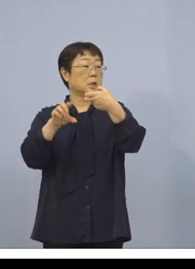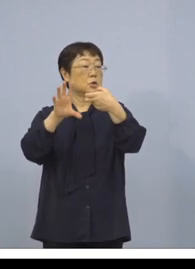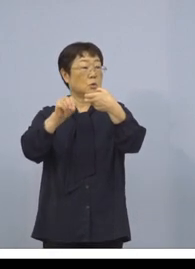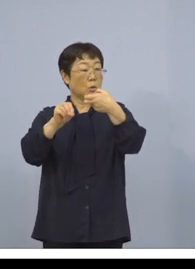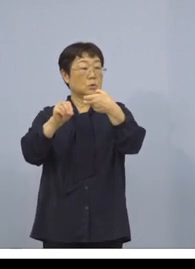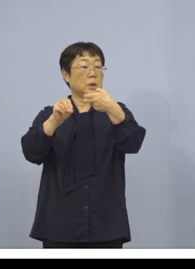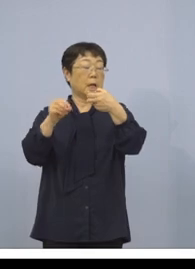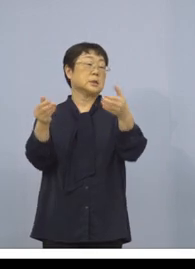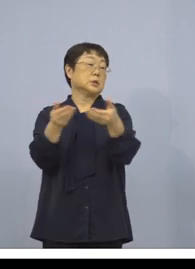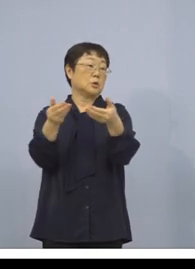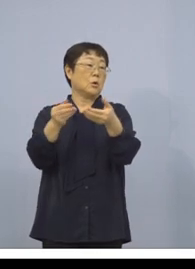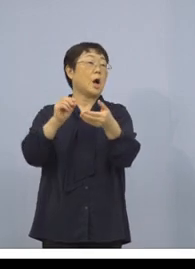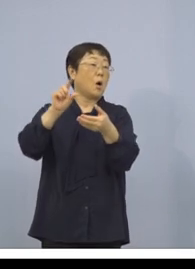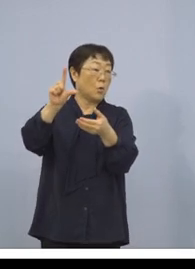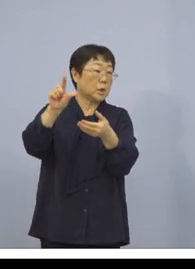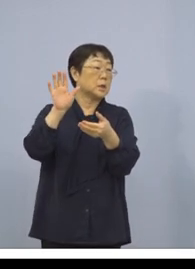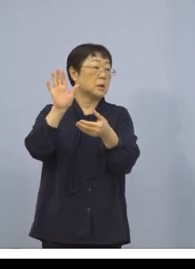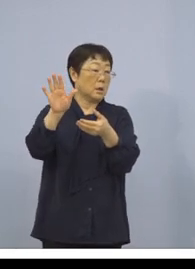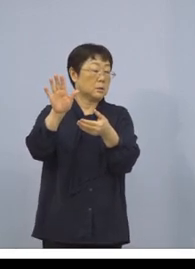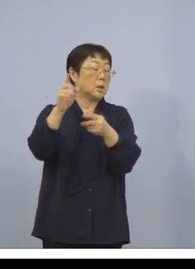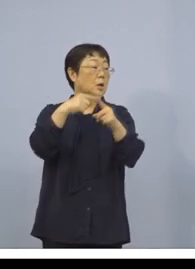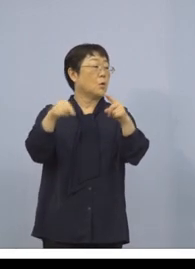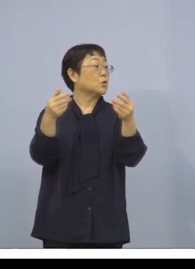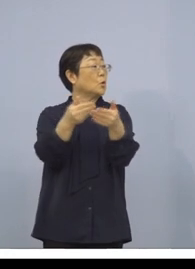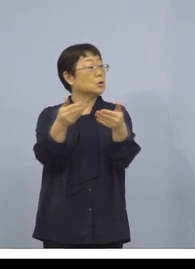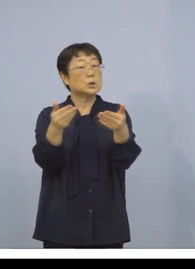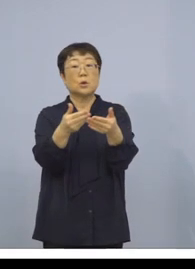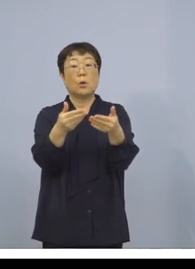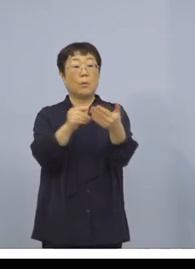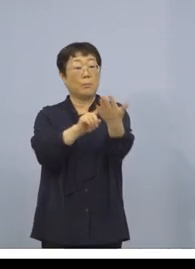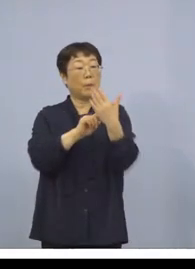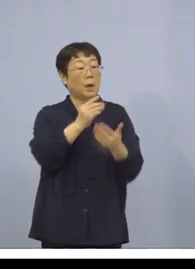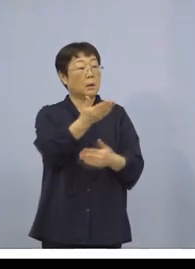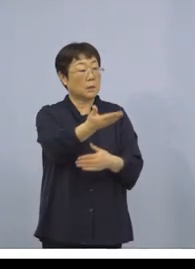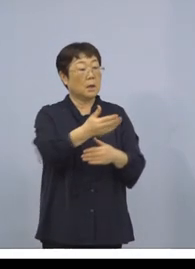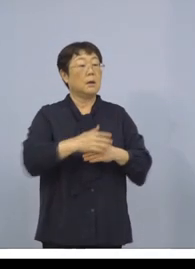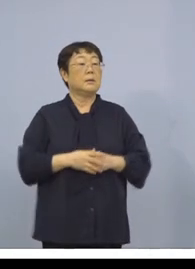きいやつでですね、これ出るかな、公共事業のやつは。